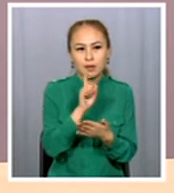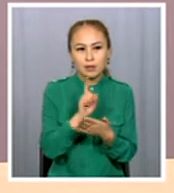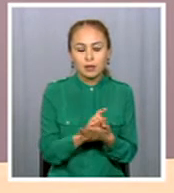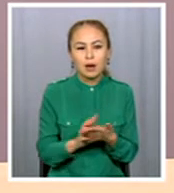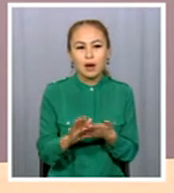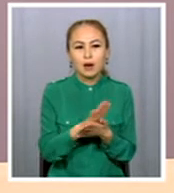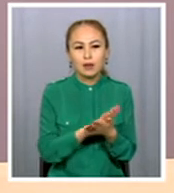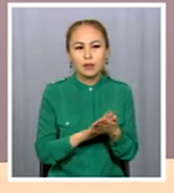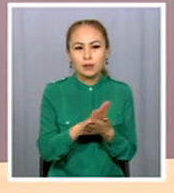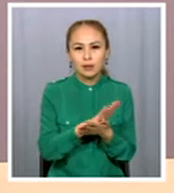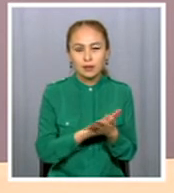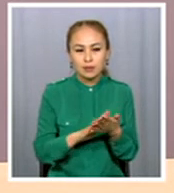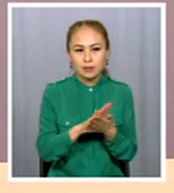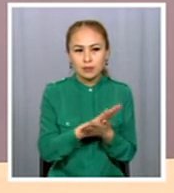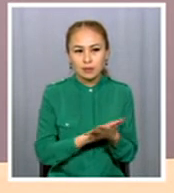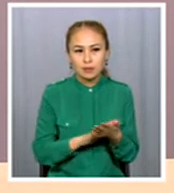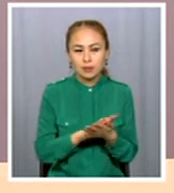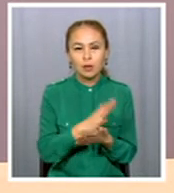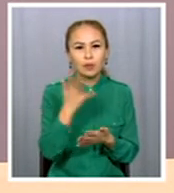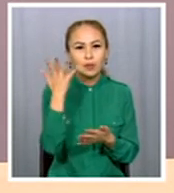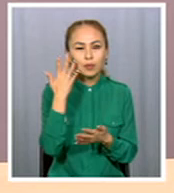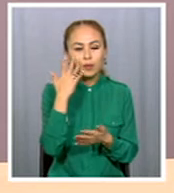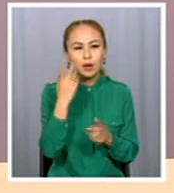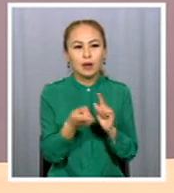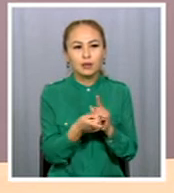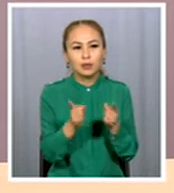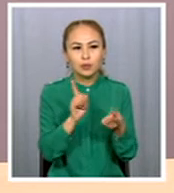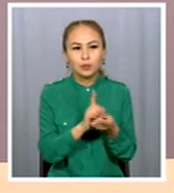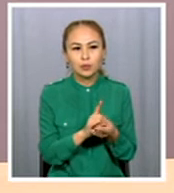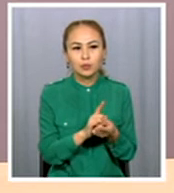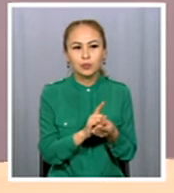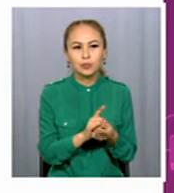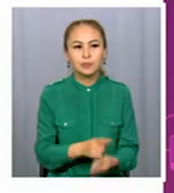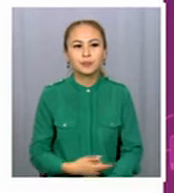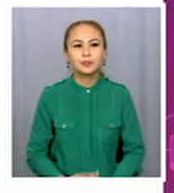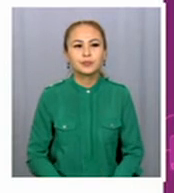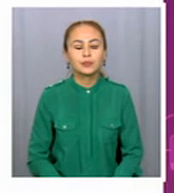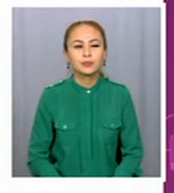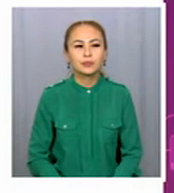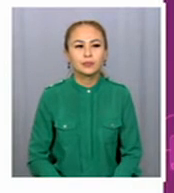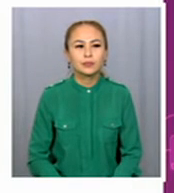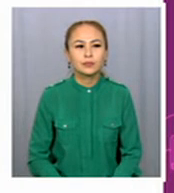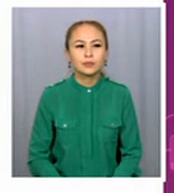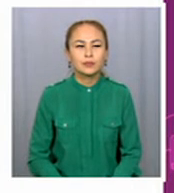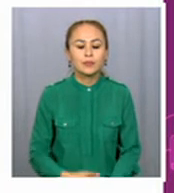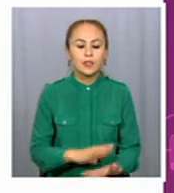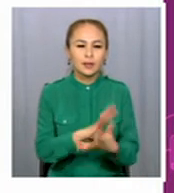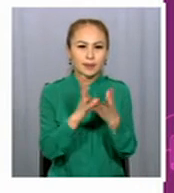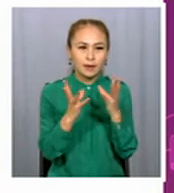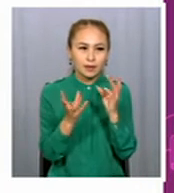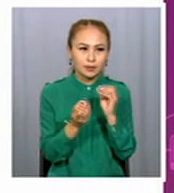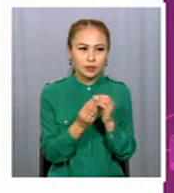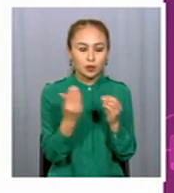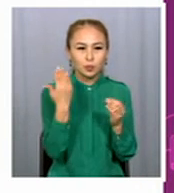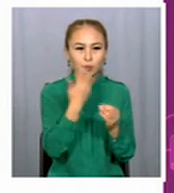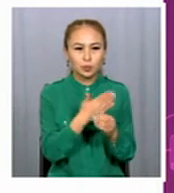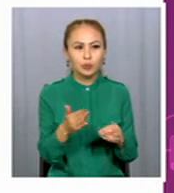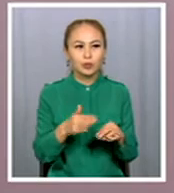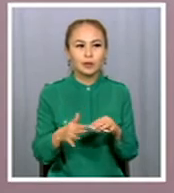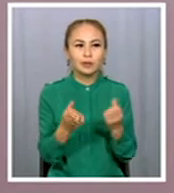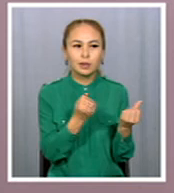алақанға салып, дөңгелете айналдыру әсер етті. Яғни, бұл тартылыс